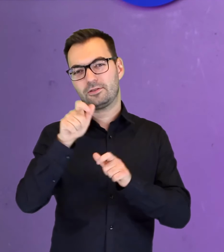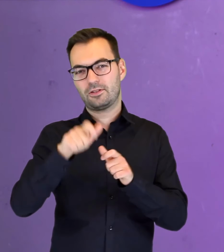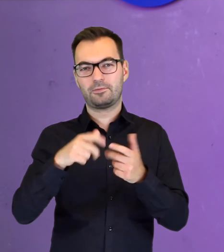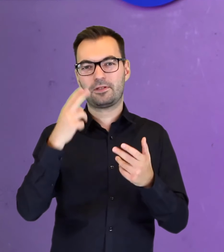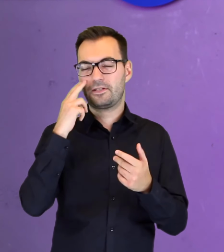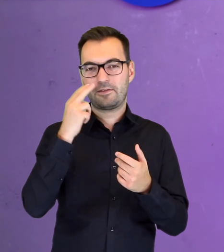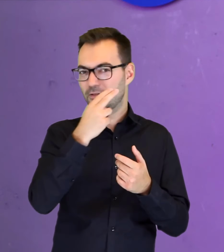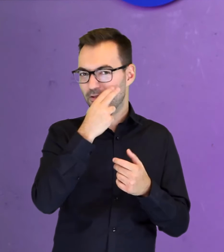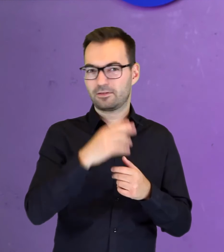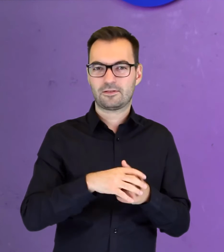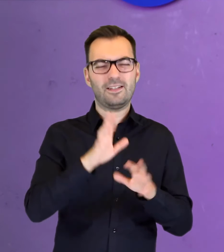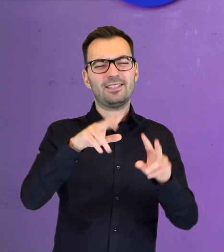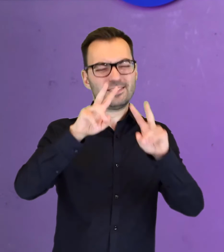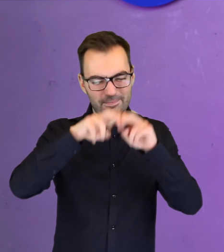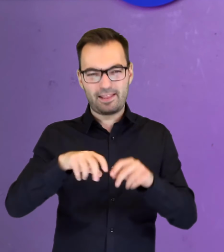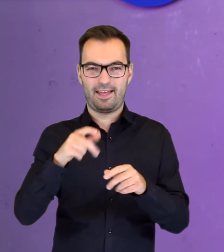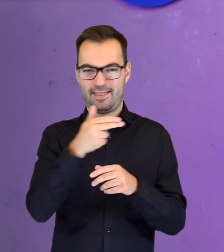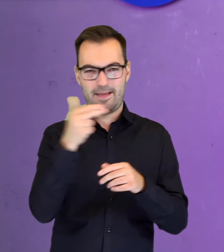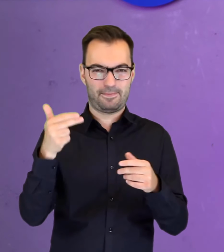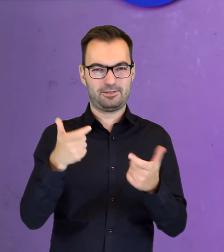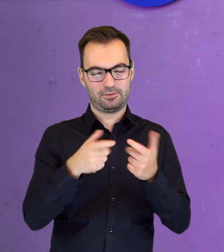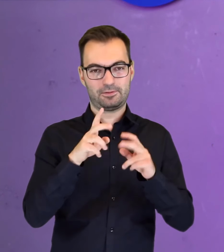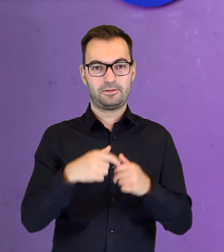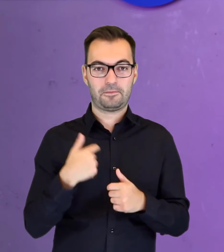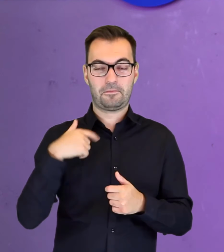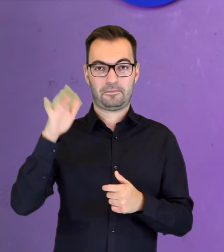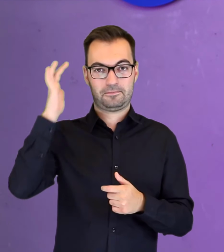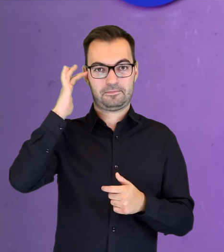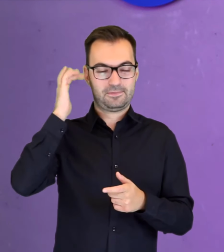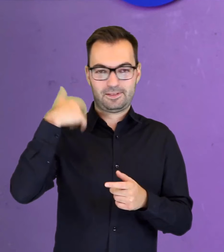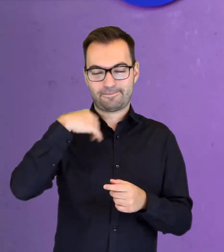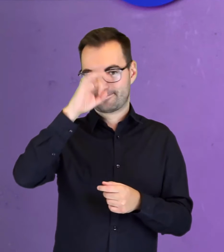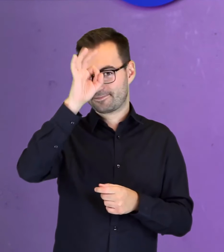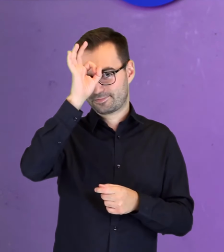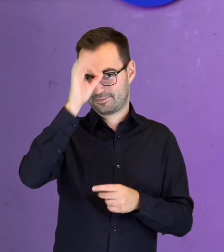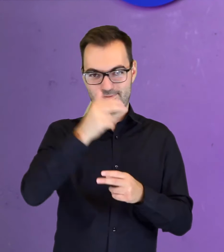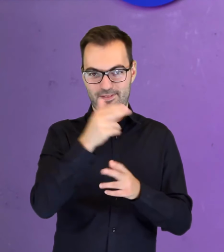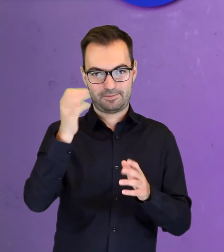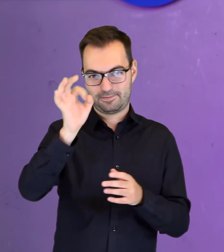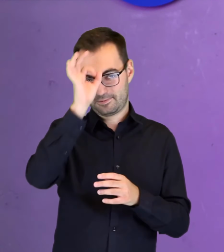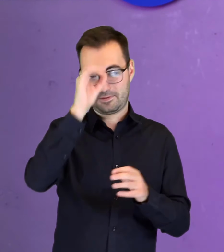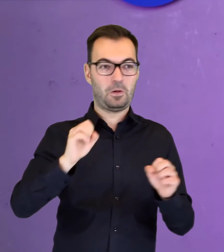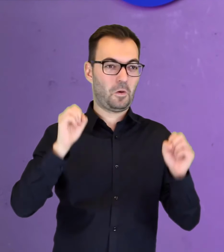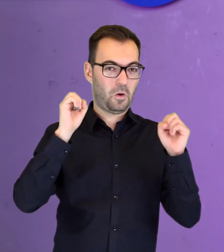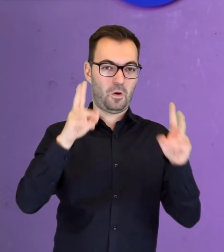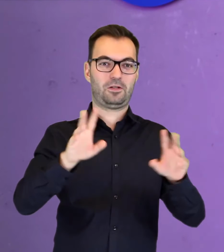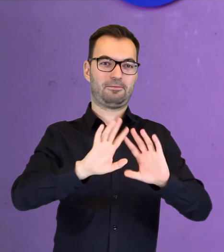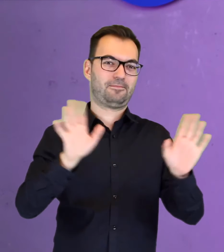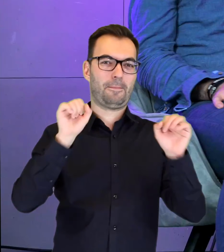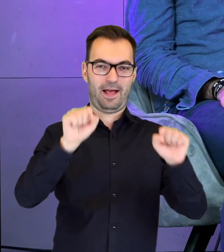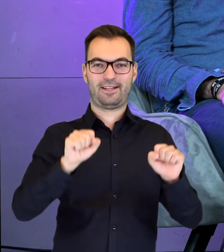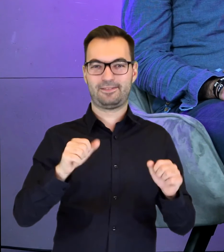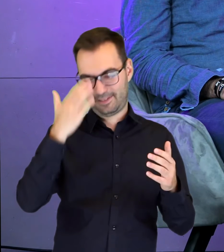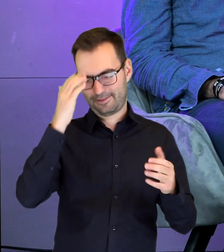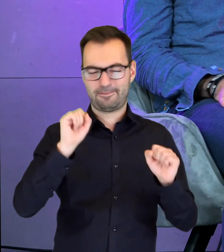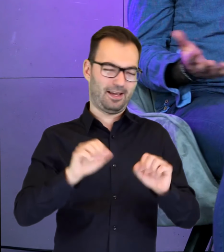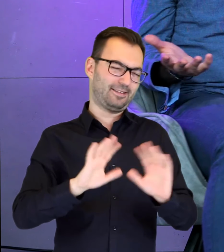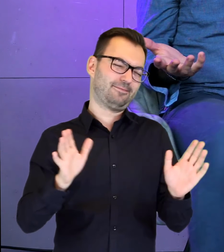dostępność osoby niewidzące wyzwalają w ogóle temat ja wtedy byłem w ogóle zielone